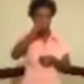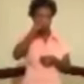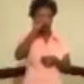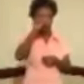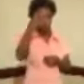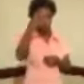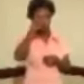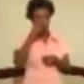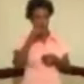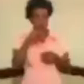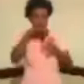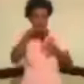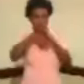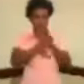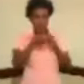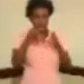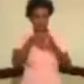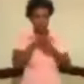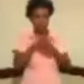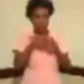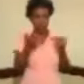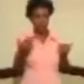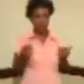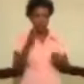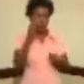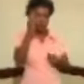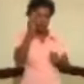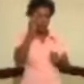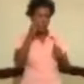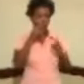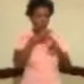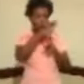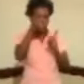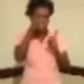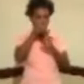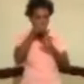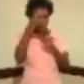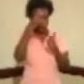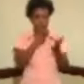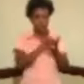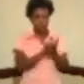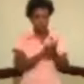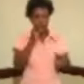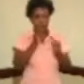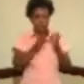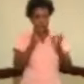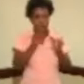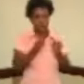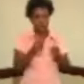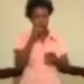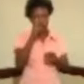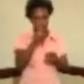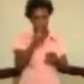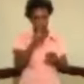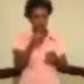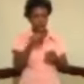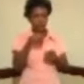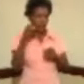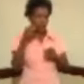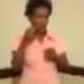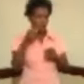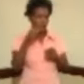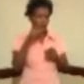gagné 4 thèmes qui étaient abordés. Si ces thèmes est numéro 1 que nous pensons que une candidat était répondre bien, de nous